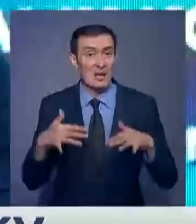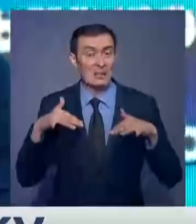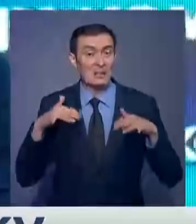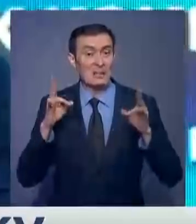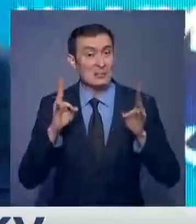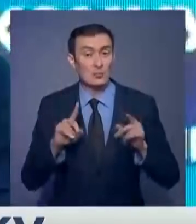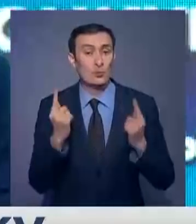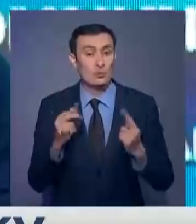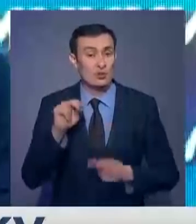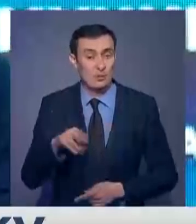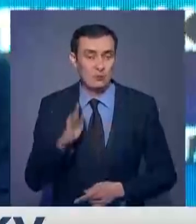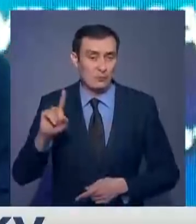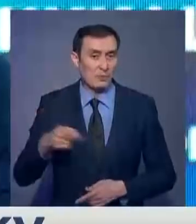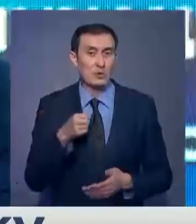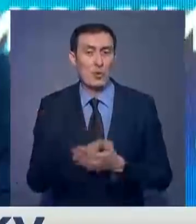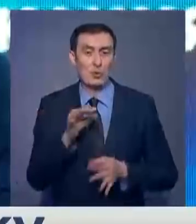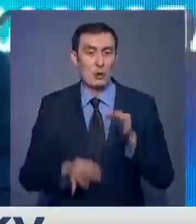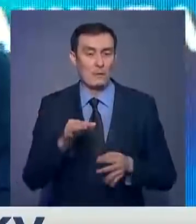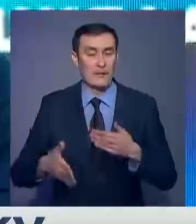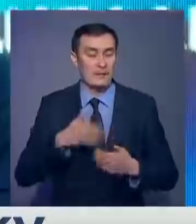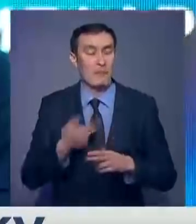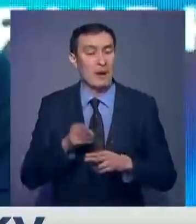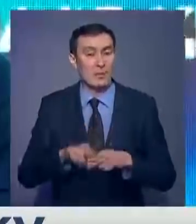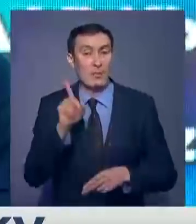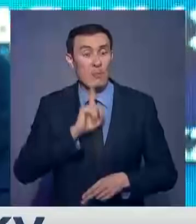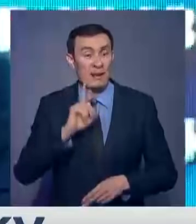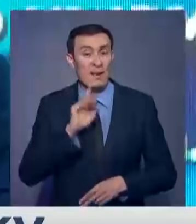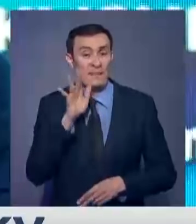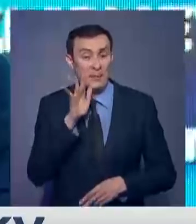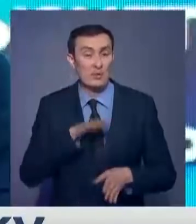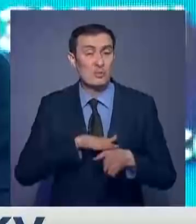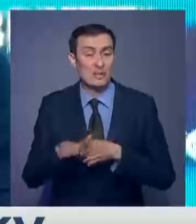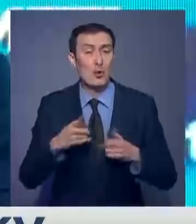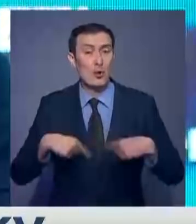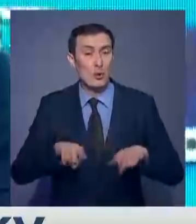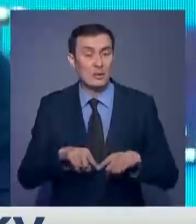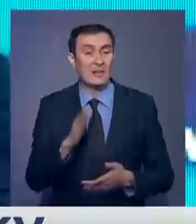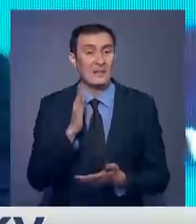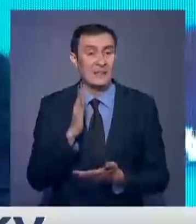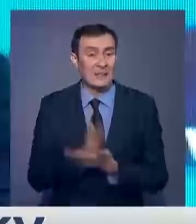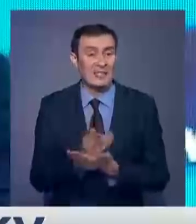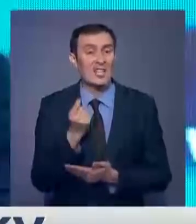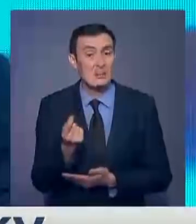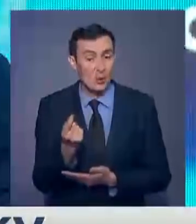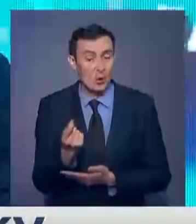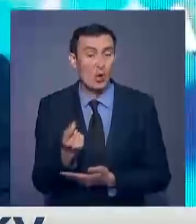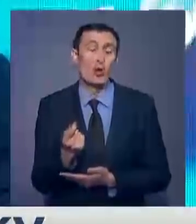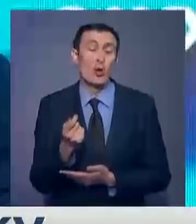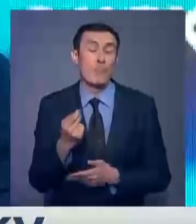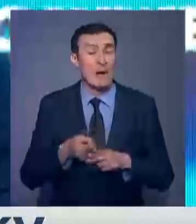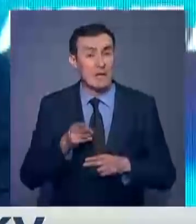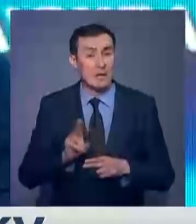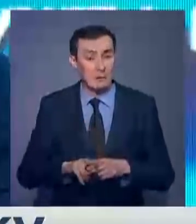случай, соответственно, будет и привлекаться до уголовной ответственности. Поэтому пока время у местных исполнительных органов немного, но все-таки есть,